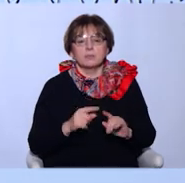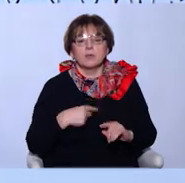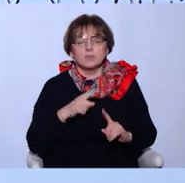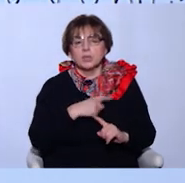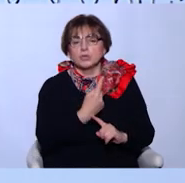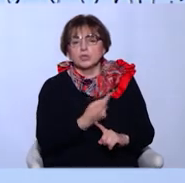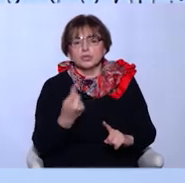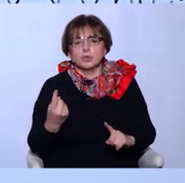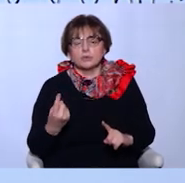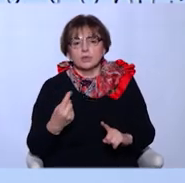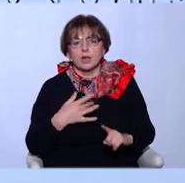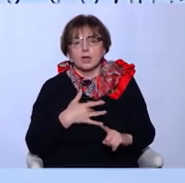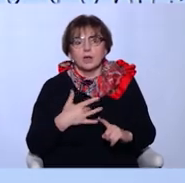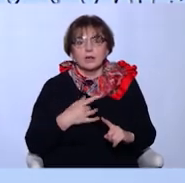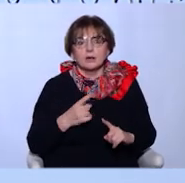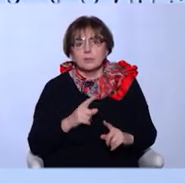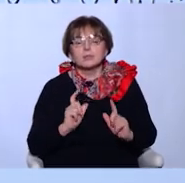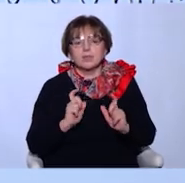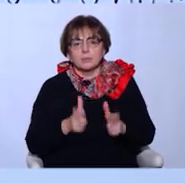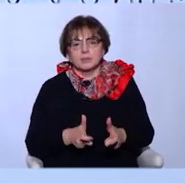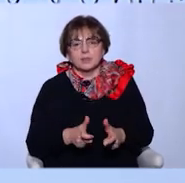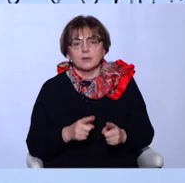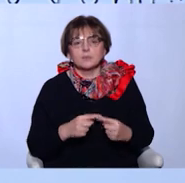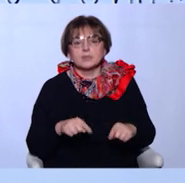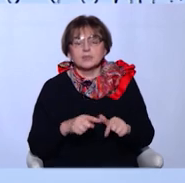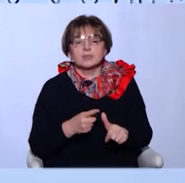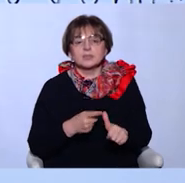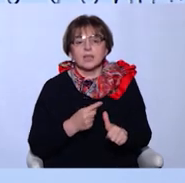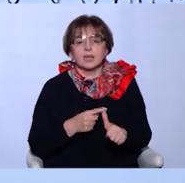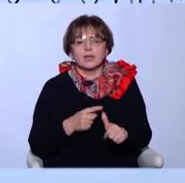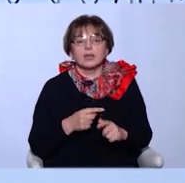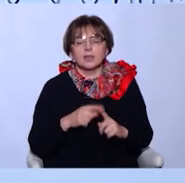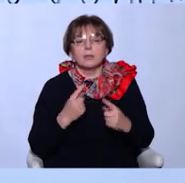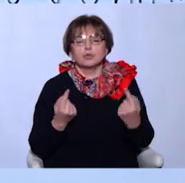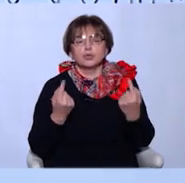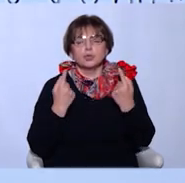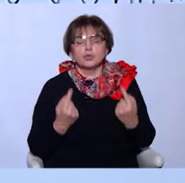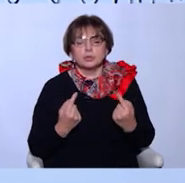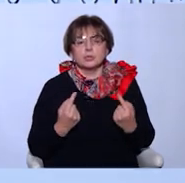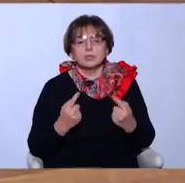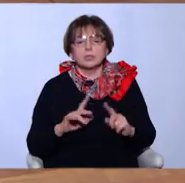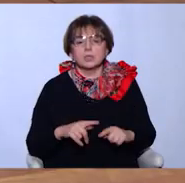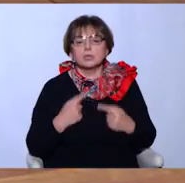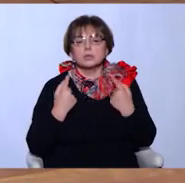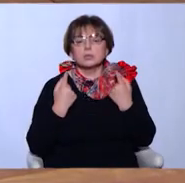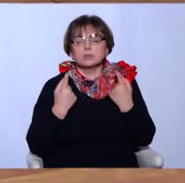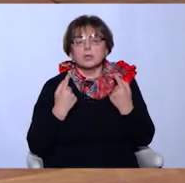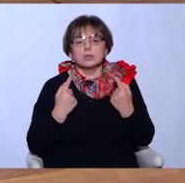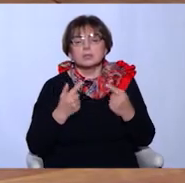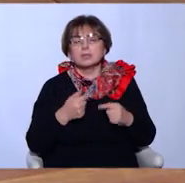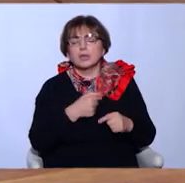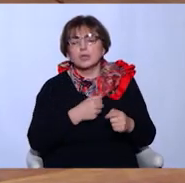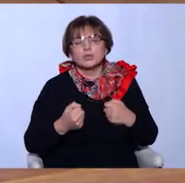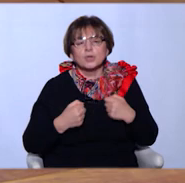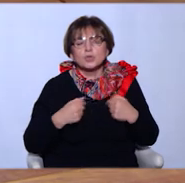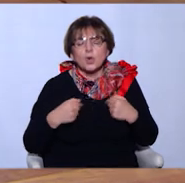ხა თითოეული თქვენგანი ამ ეპითეტს დაეთანხმება, ისეთი სახელი მოსდევს ამ ბუმბერას. ერთი ბუმბერაზი ბეჩავი